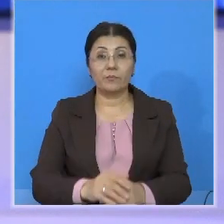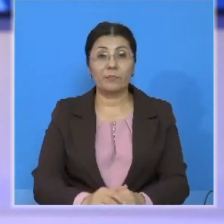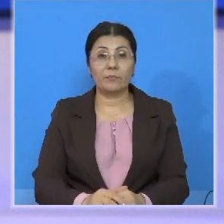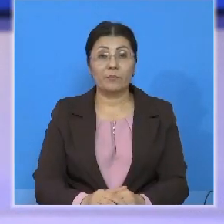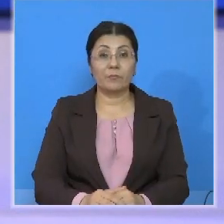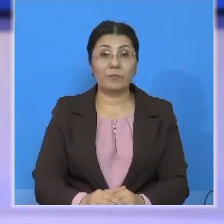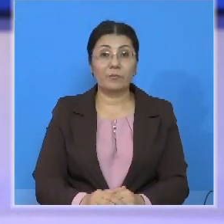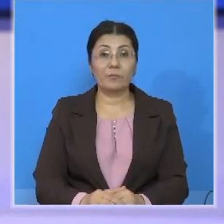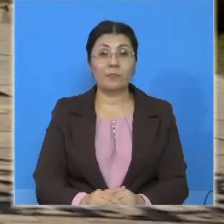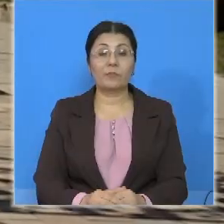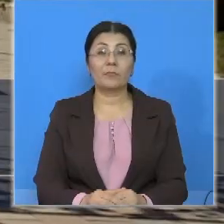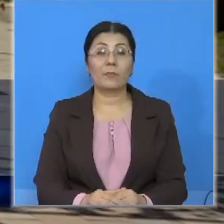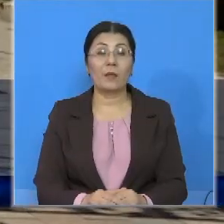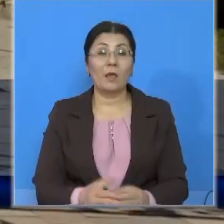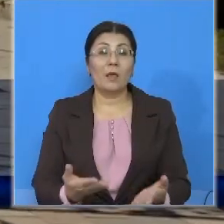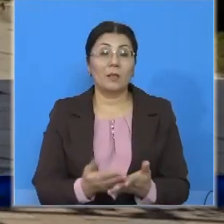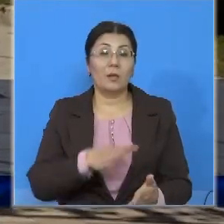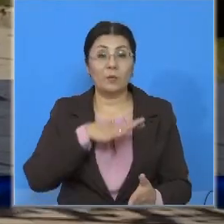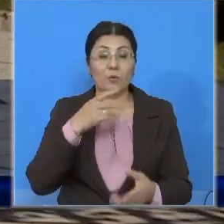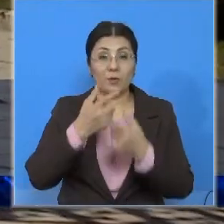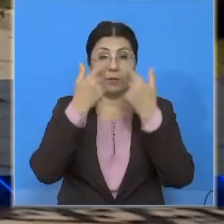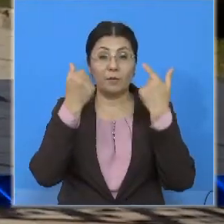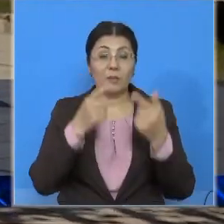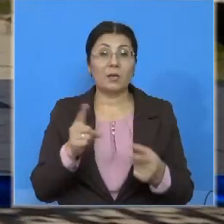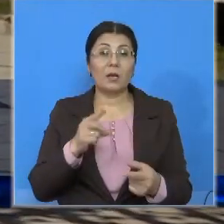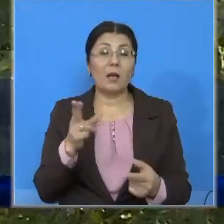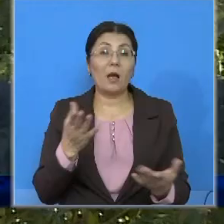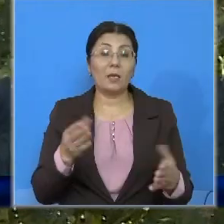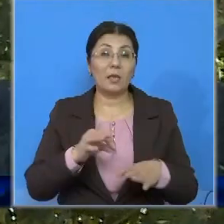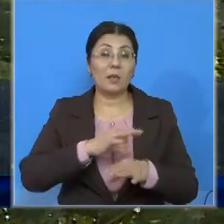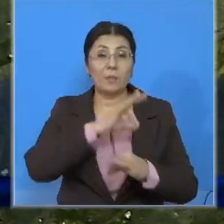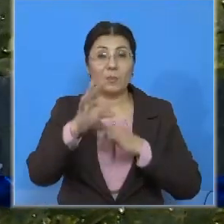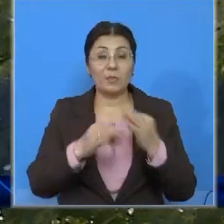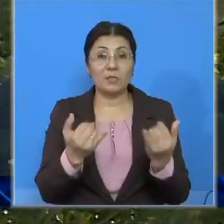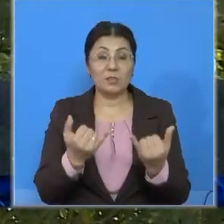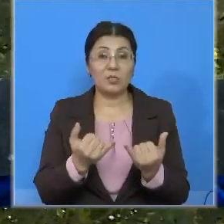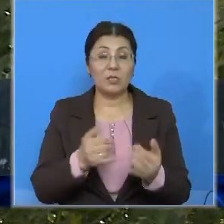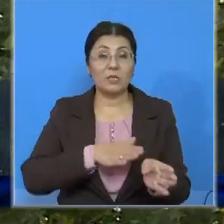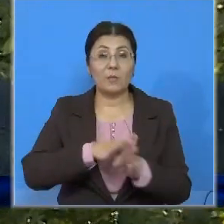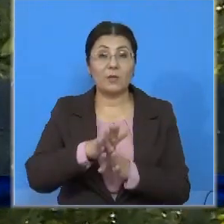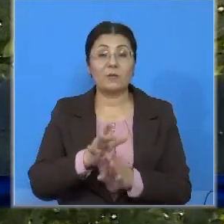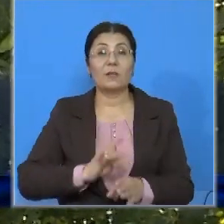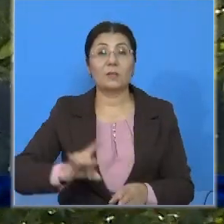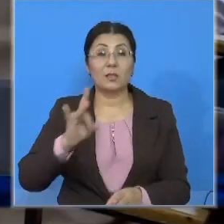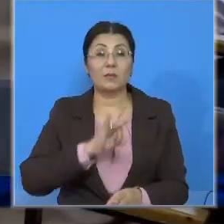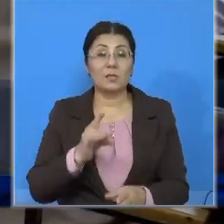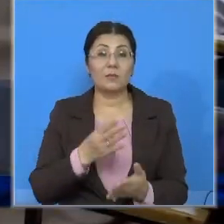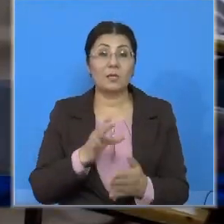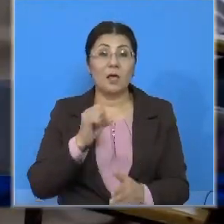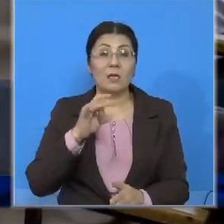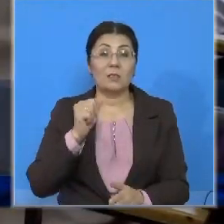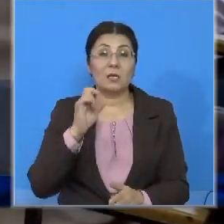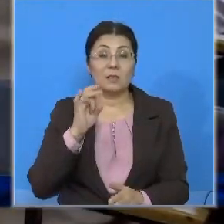проблемы. Прежде всего, немного информации о том, какие проекты в настоящее время реализуются в районе. Саража